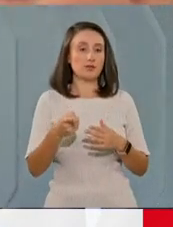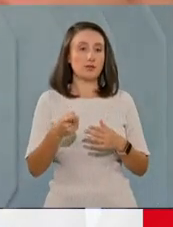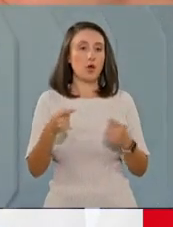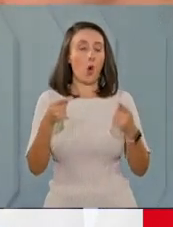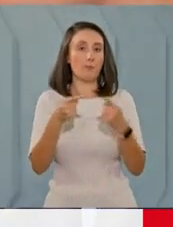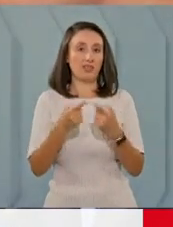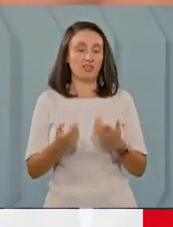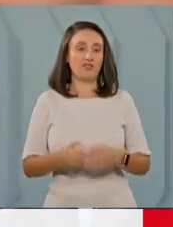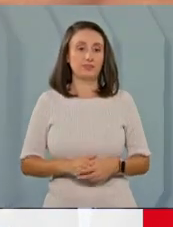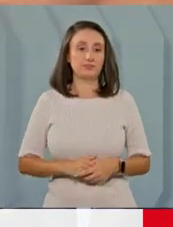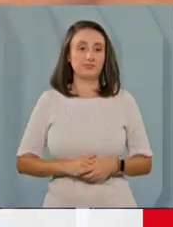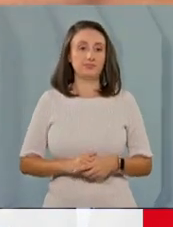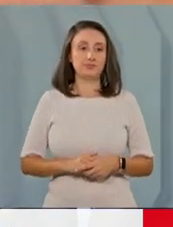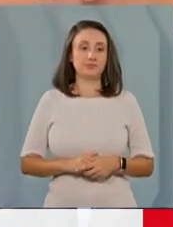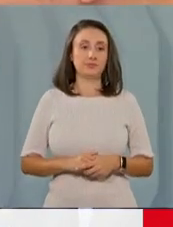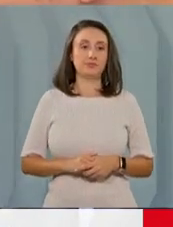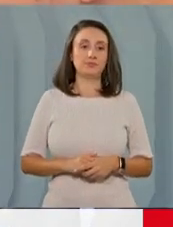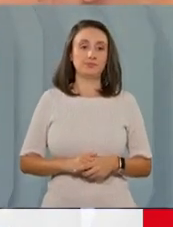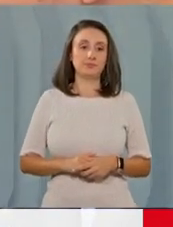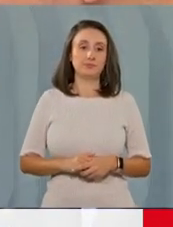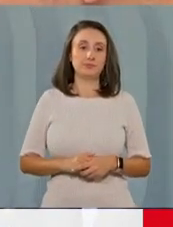în acest parcurs și